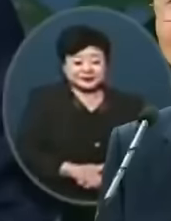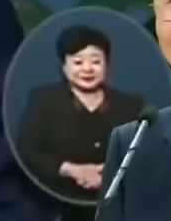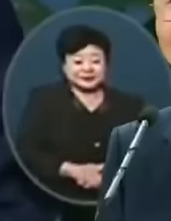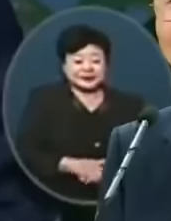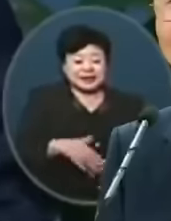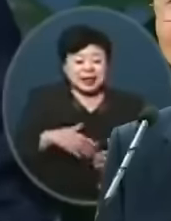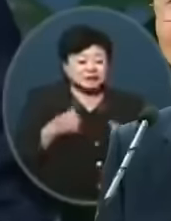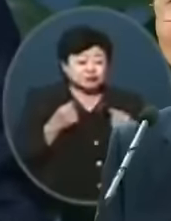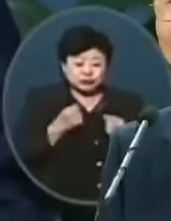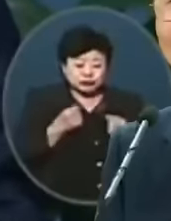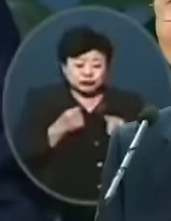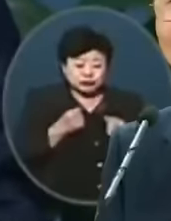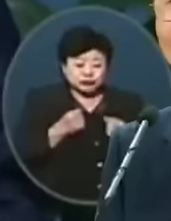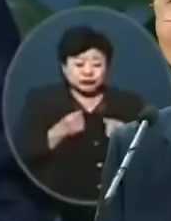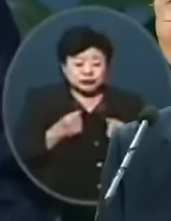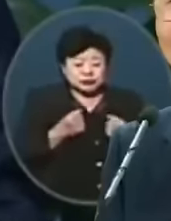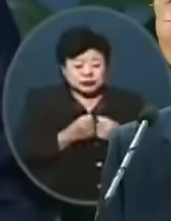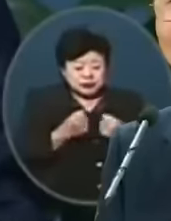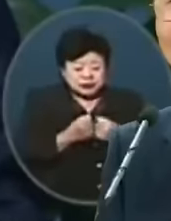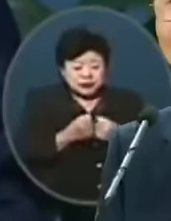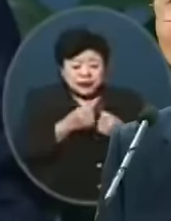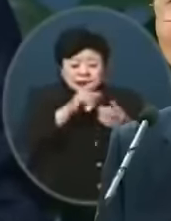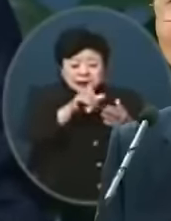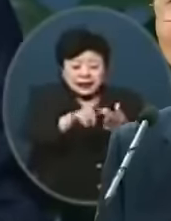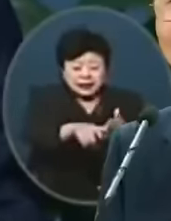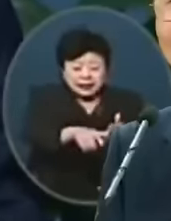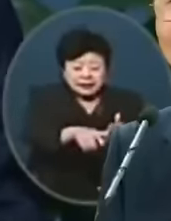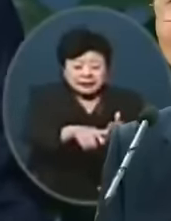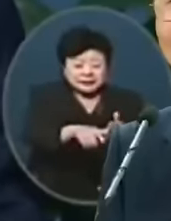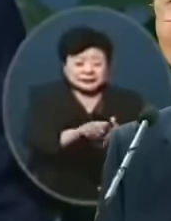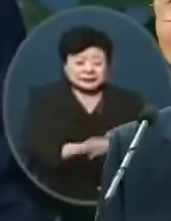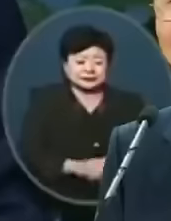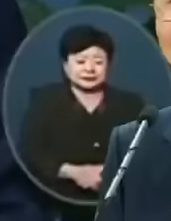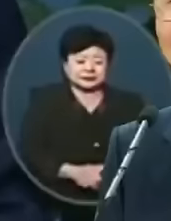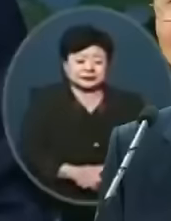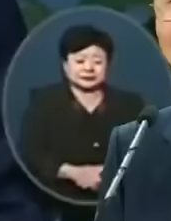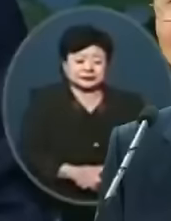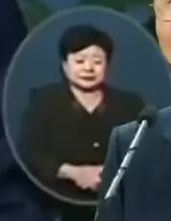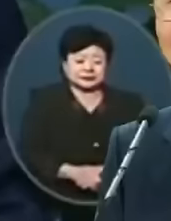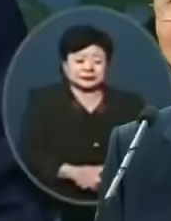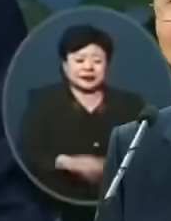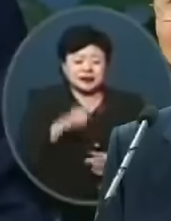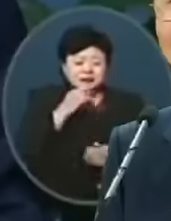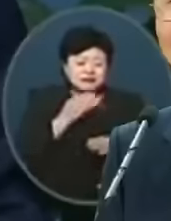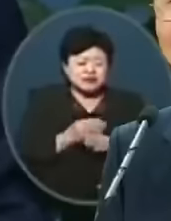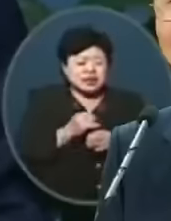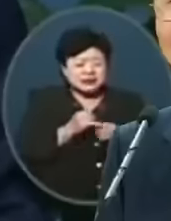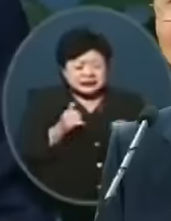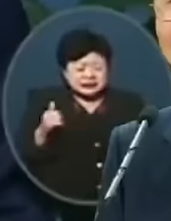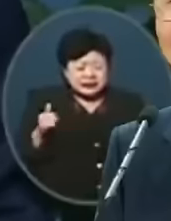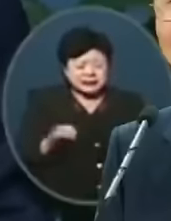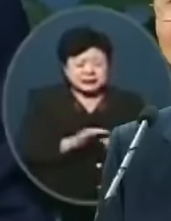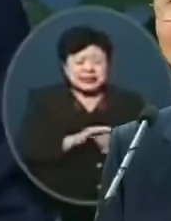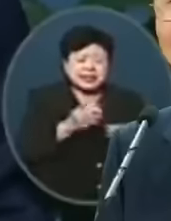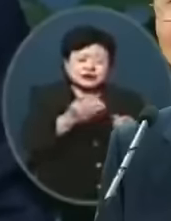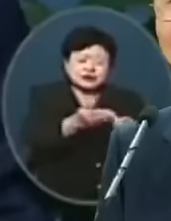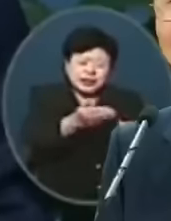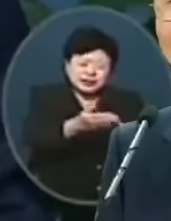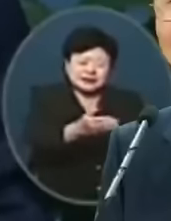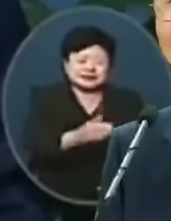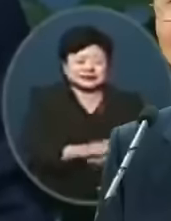남북이 대결하고 있는 이 시점에서 어찌하든지 북한 동포들을 사랑해야 되는